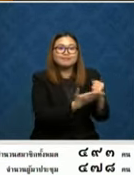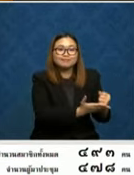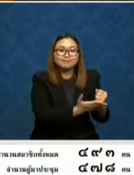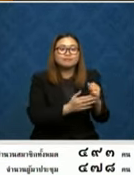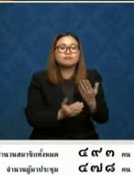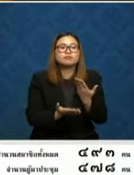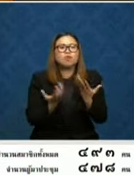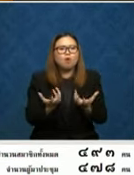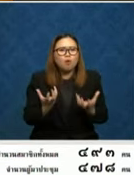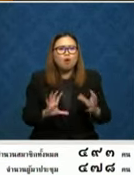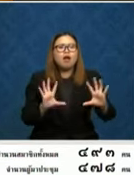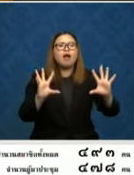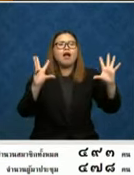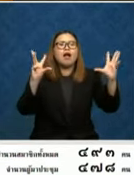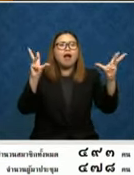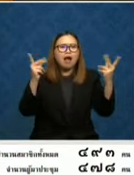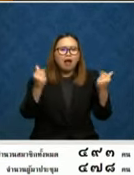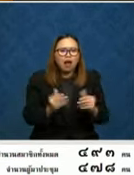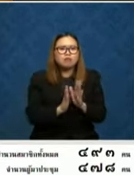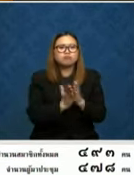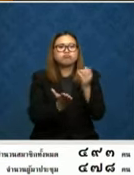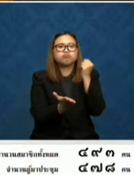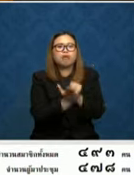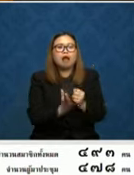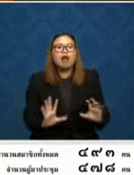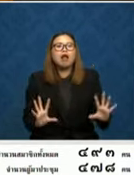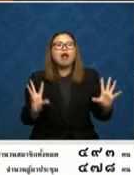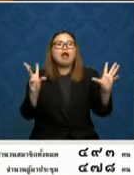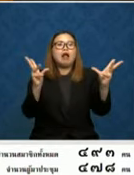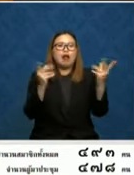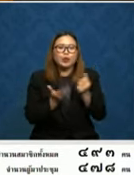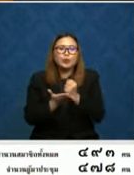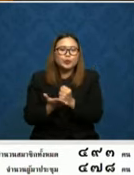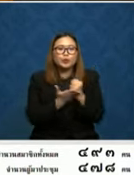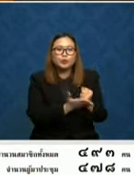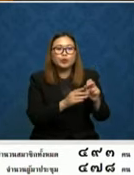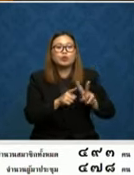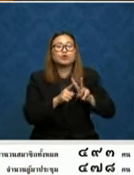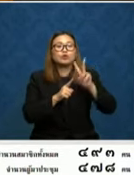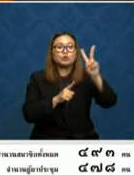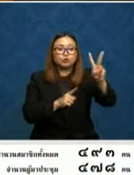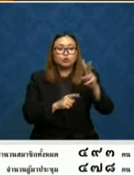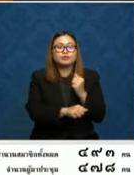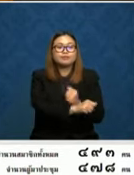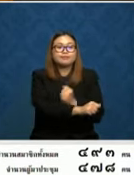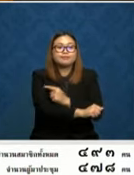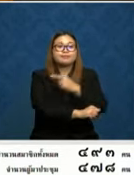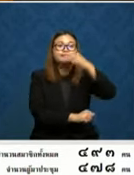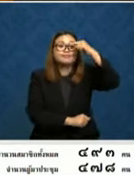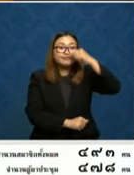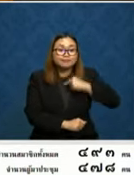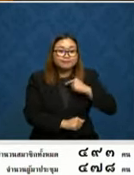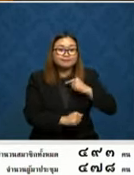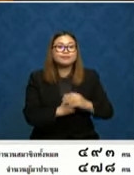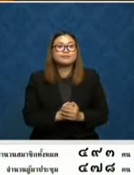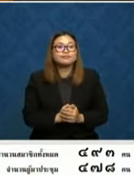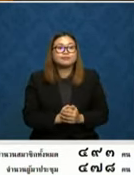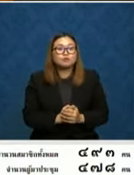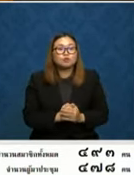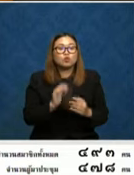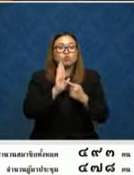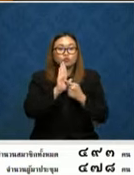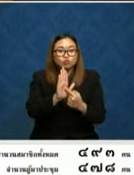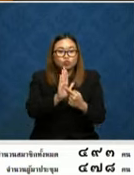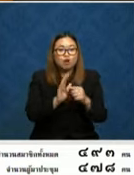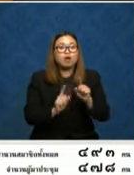สูญหายหรือว่าพาสปอร์ตหายในต่างประเทศนะครับ2คือการช่วยเหลือแรงงานไทยครับในประเด็นเช่นการ